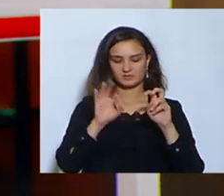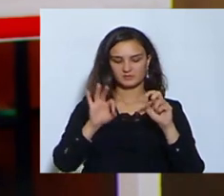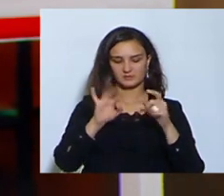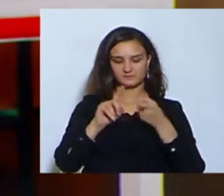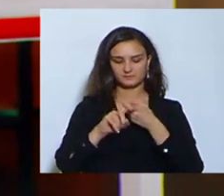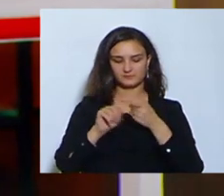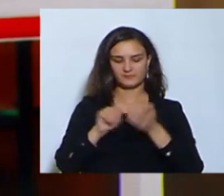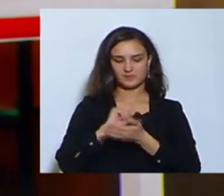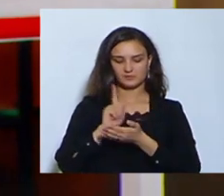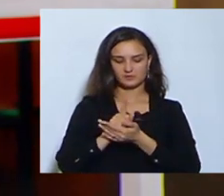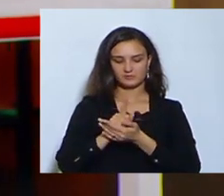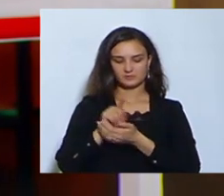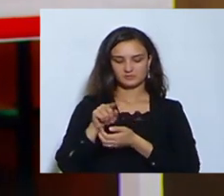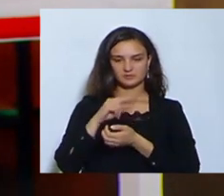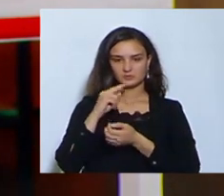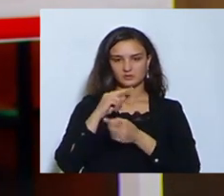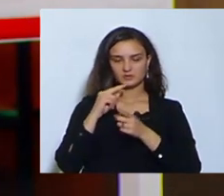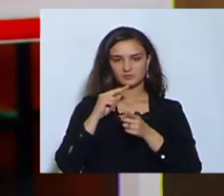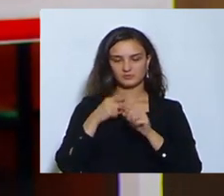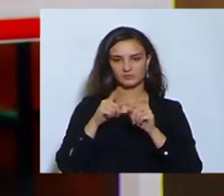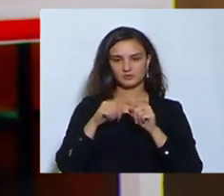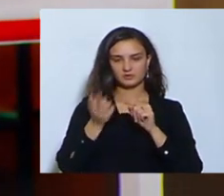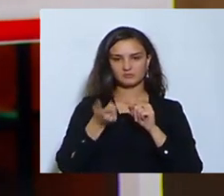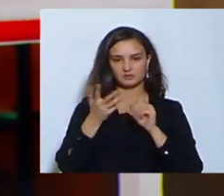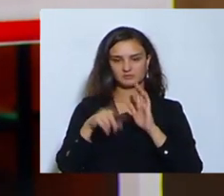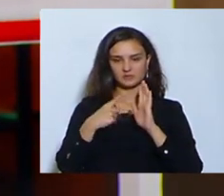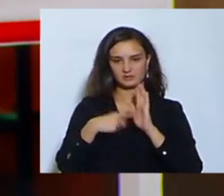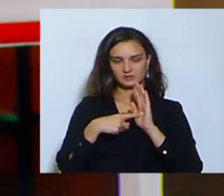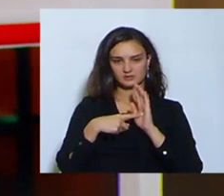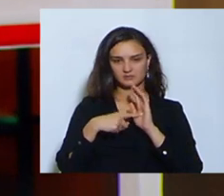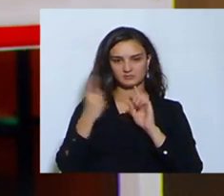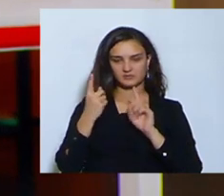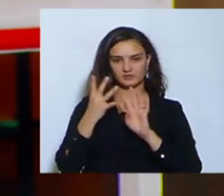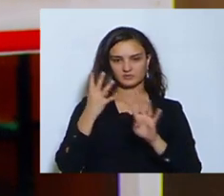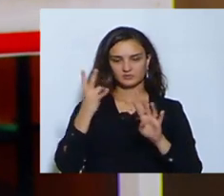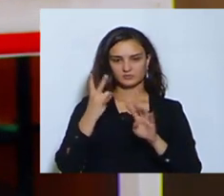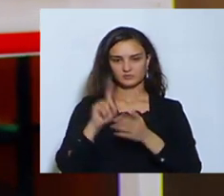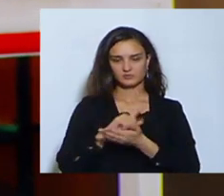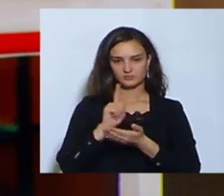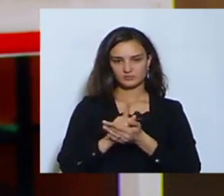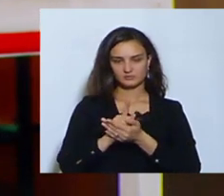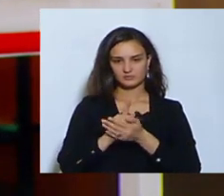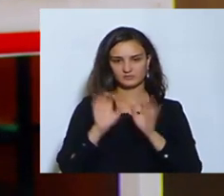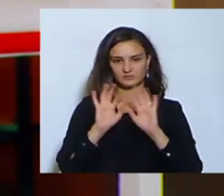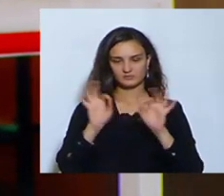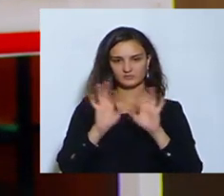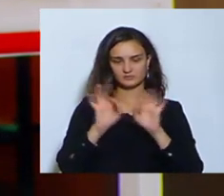ქცევებზე, აუცილებლად უნდა განმარტოთ რამდენიმე საკითხი. პირველი, უნდა აუცილებლად